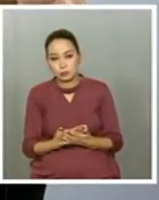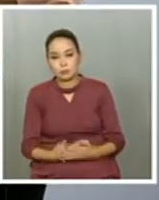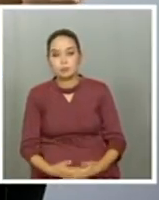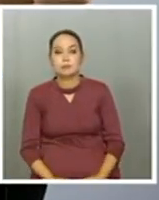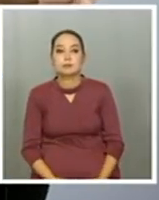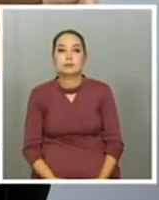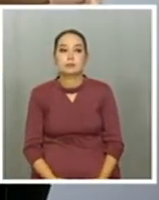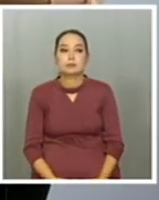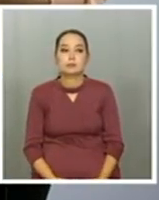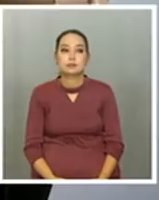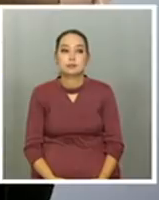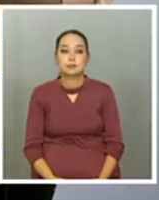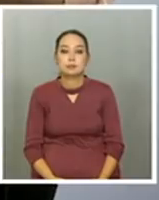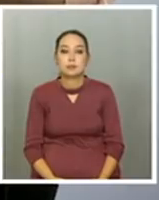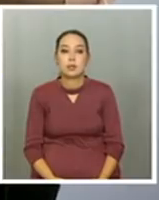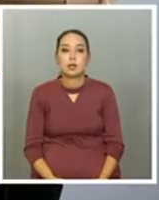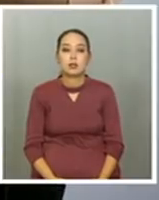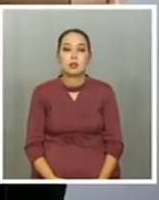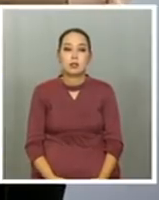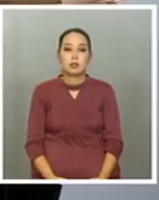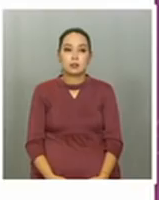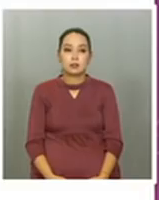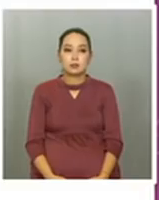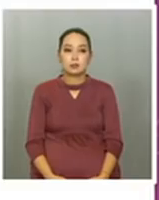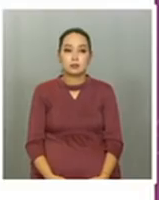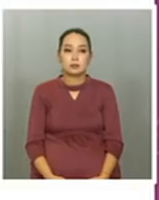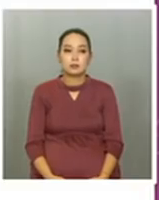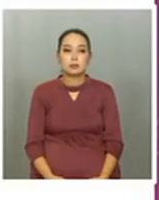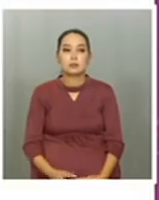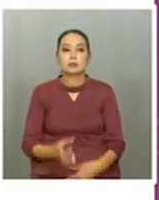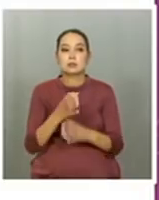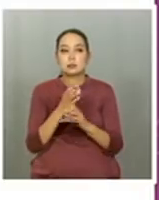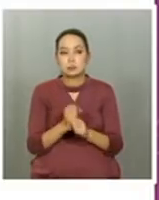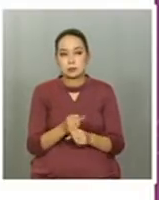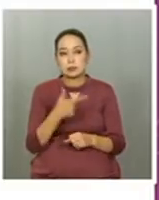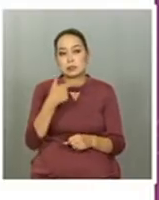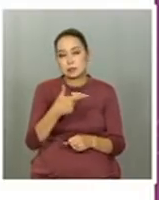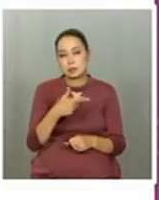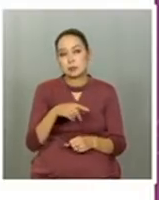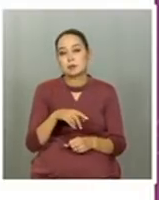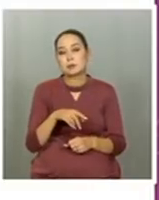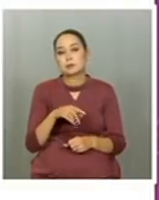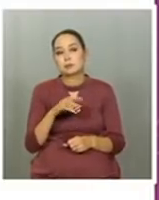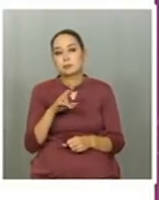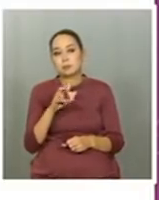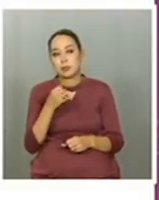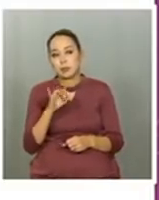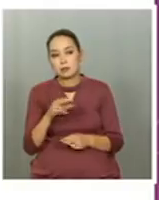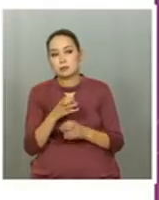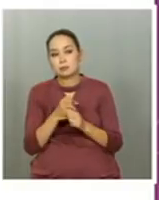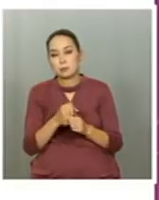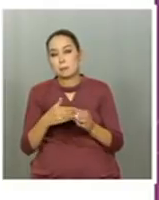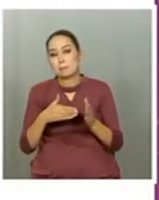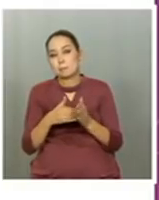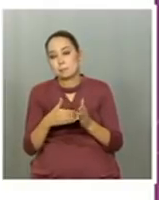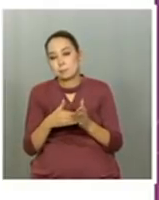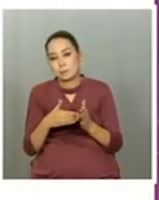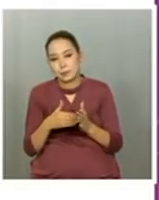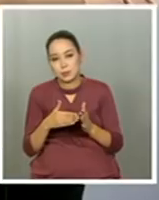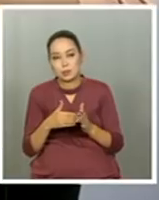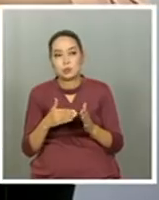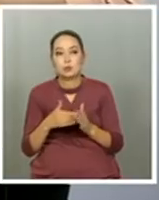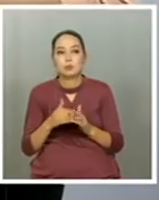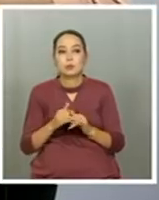жалпы. Пайдалы ұлғайту жалпы ұлғайтуды Г деп белгілеп кеттік, бұл минимум ұлғайту. Онда микроскоппен